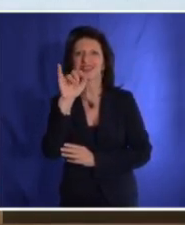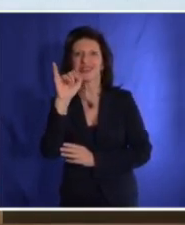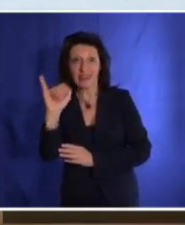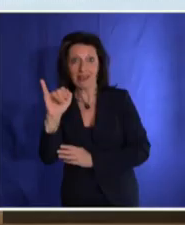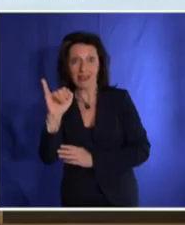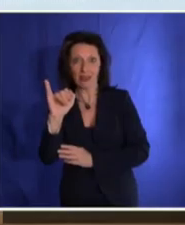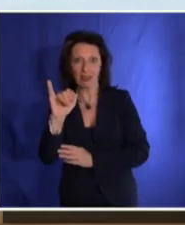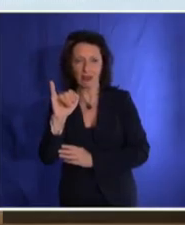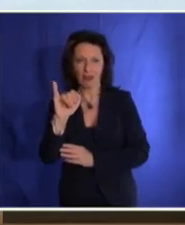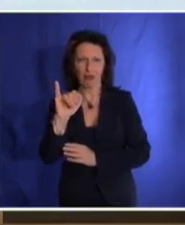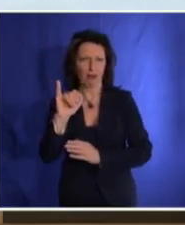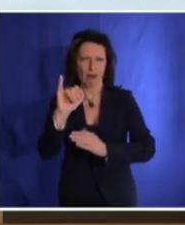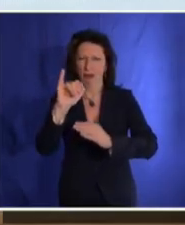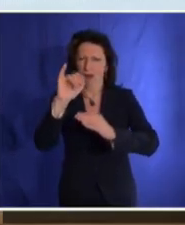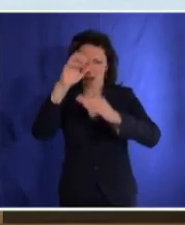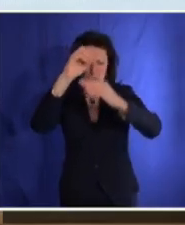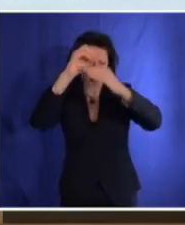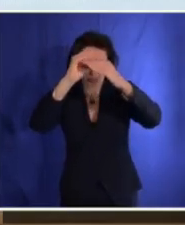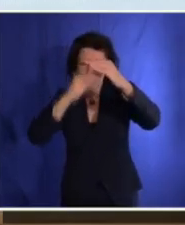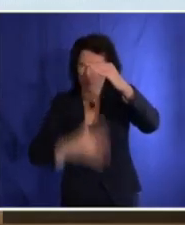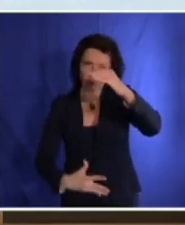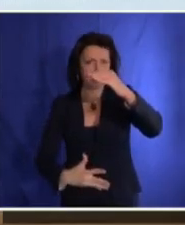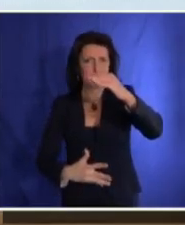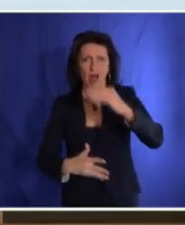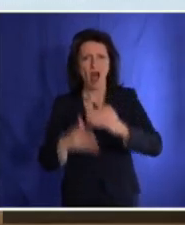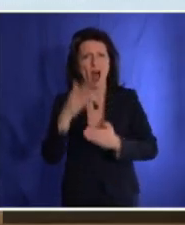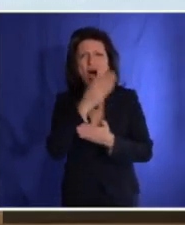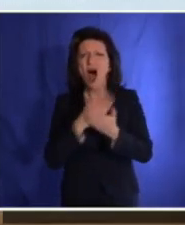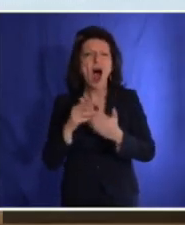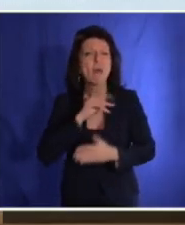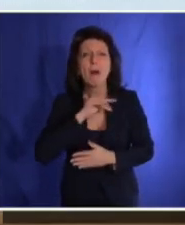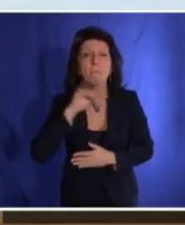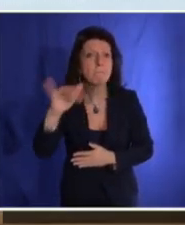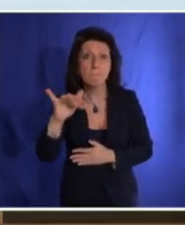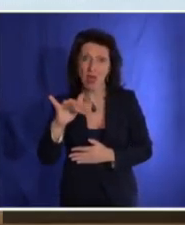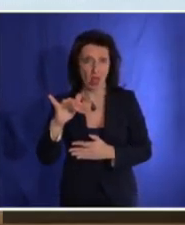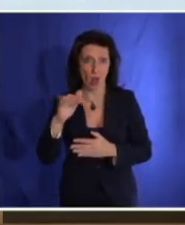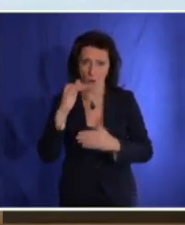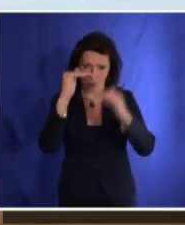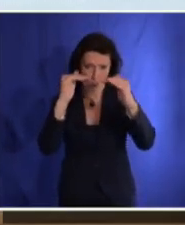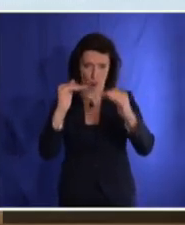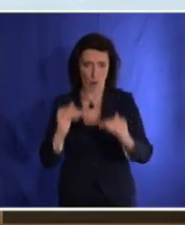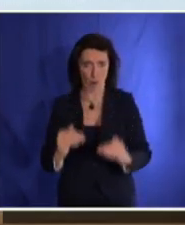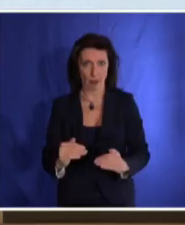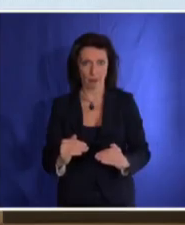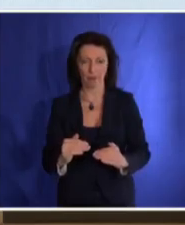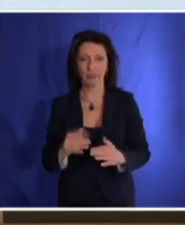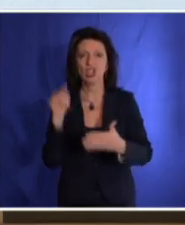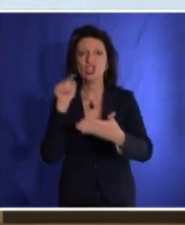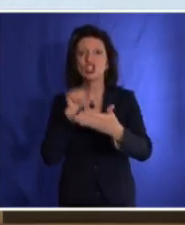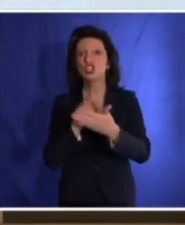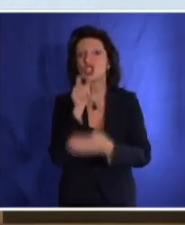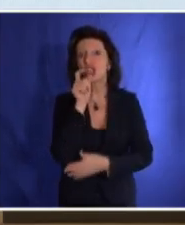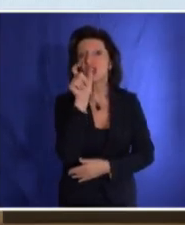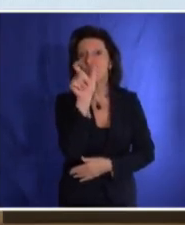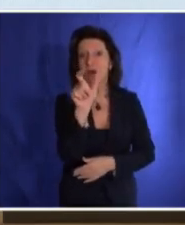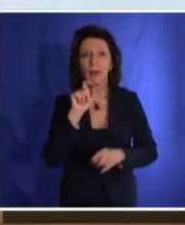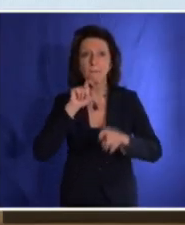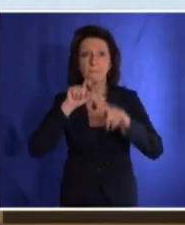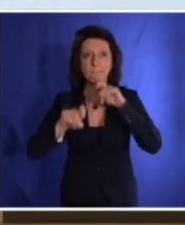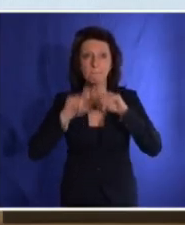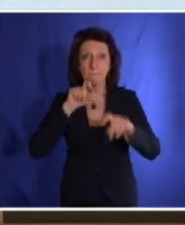mehr als eine halbe Million an Beiträgen. Und beim Stichwort